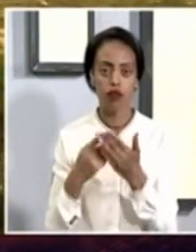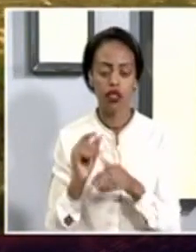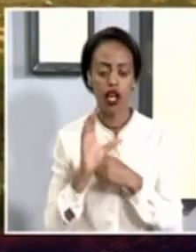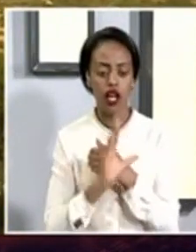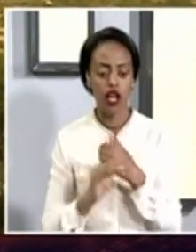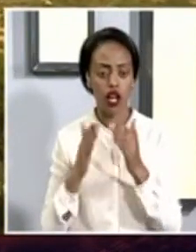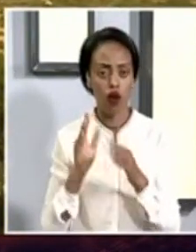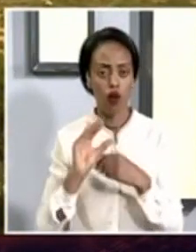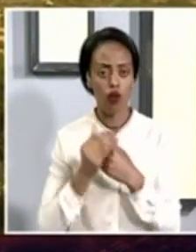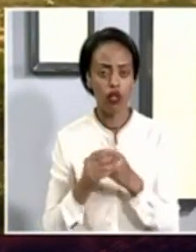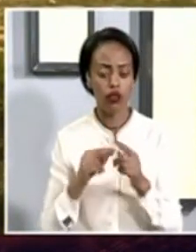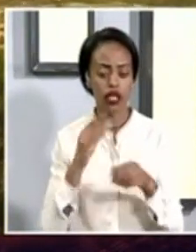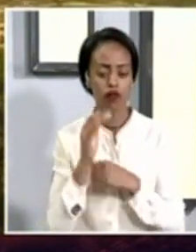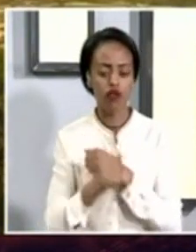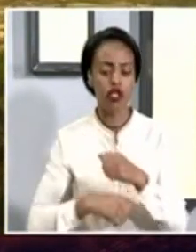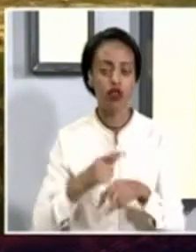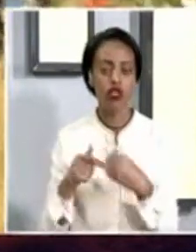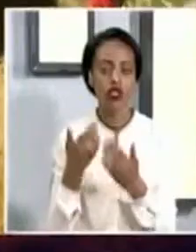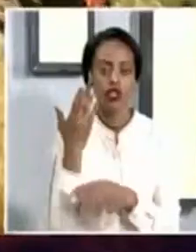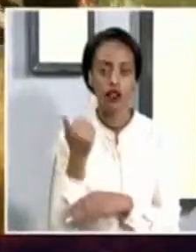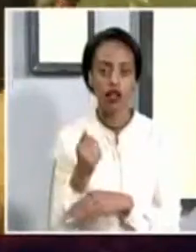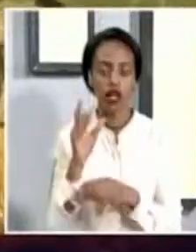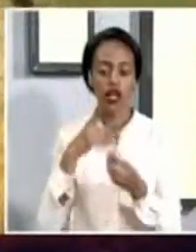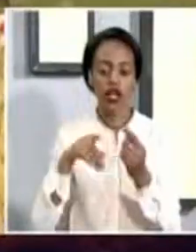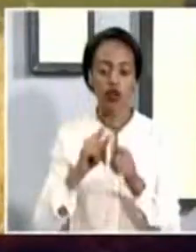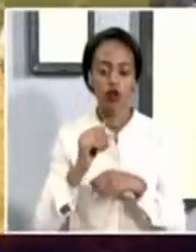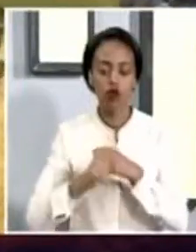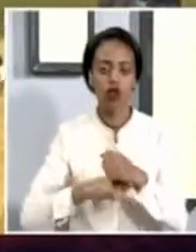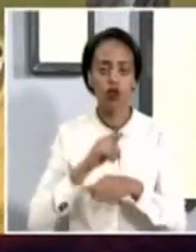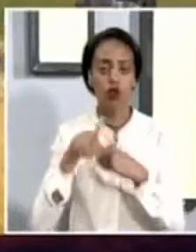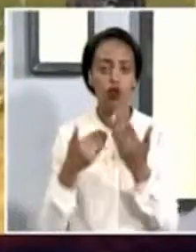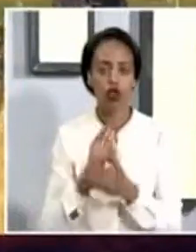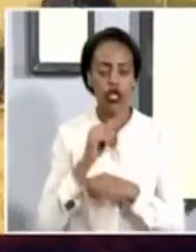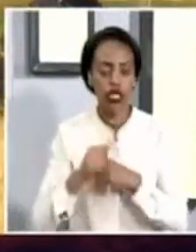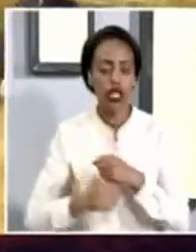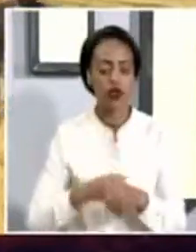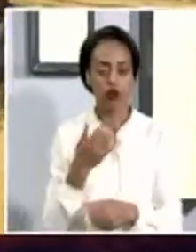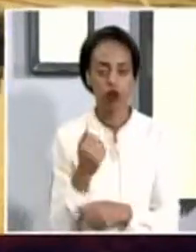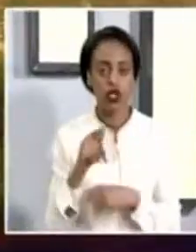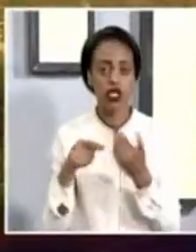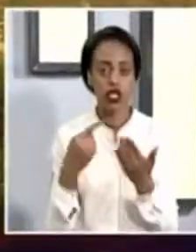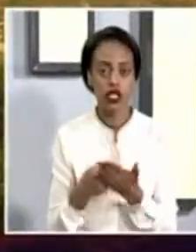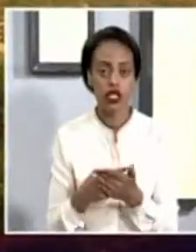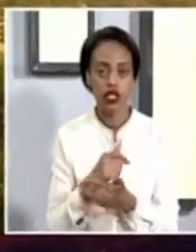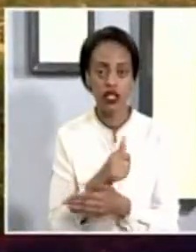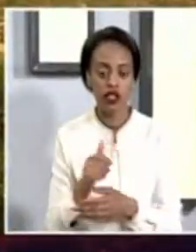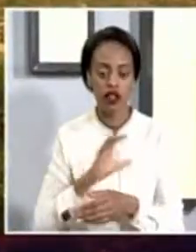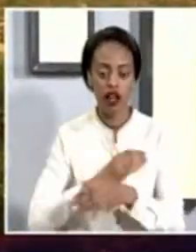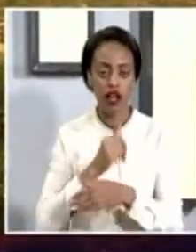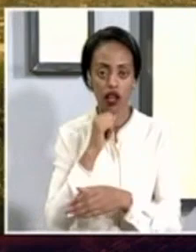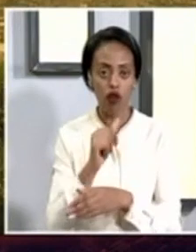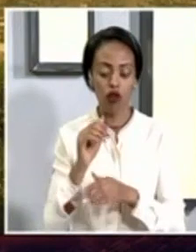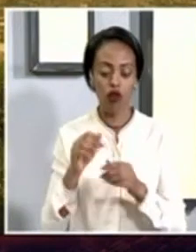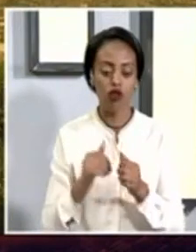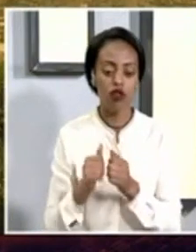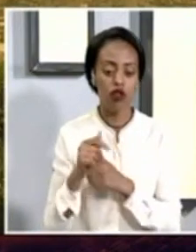خناتات بتعمل تجانا نقص للنارة. كل لوني تجاناني وكل نا تجاناني قلنا لنا سلازي ندحر لي حاويرنا كنسوغر سلالي